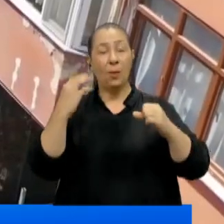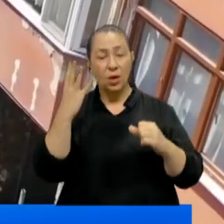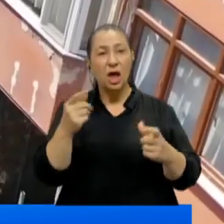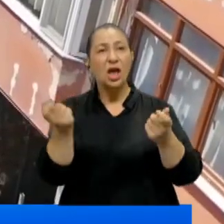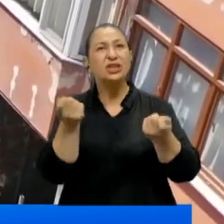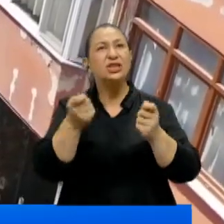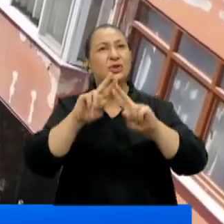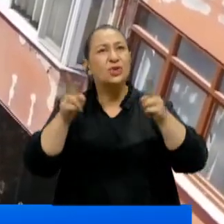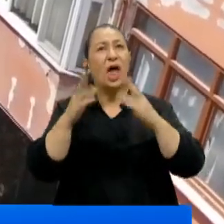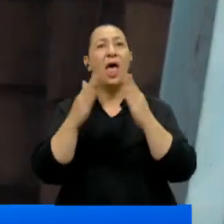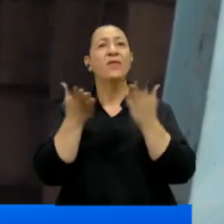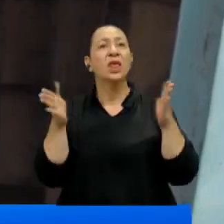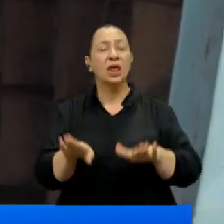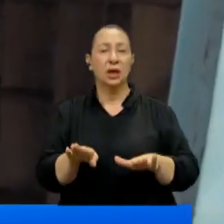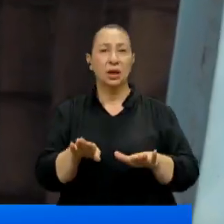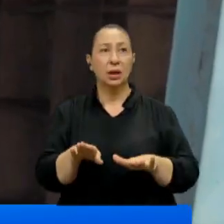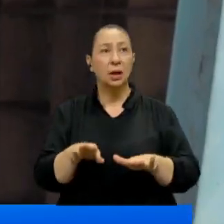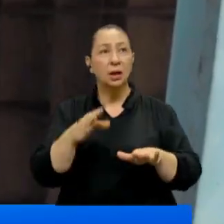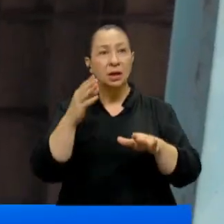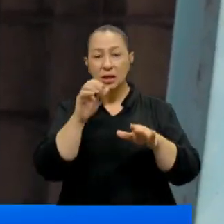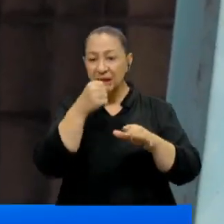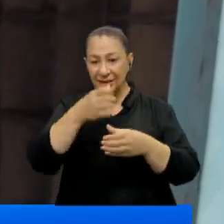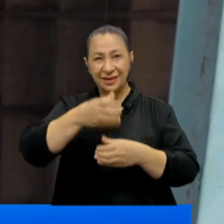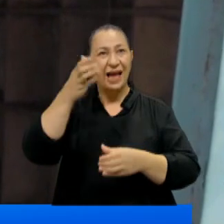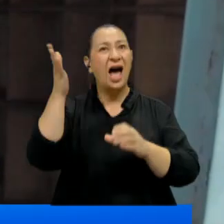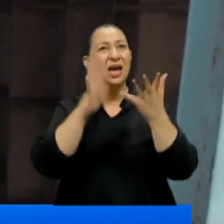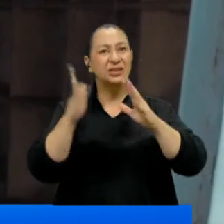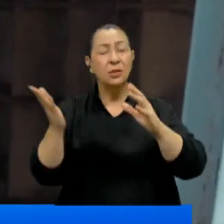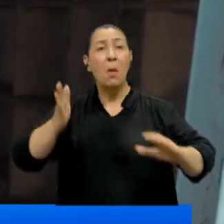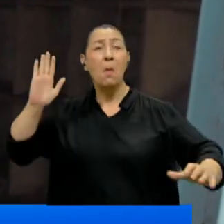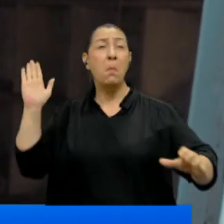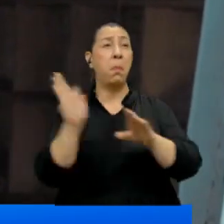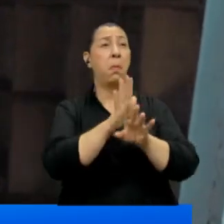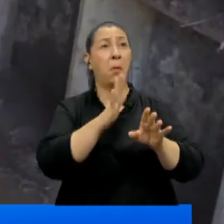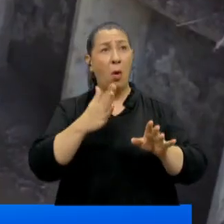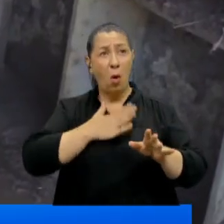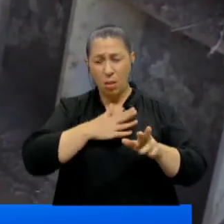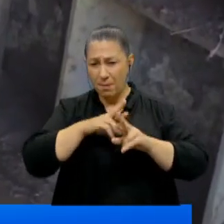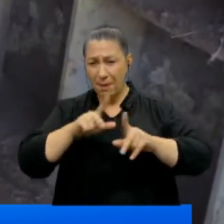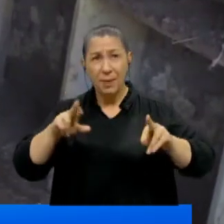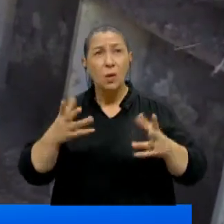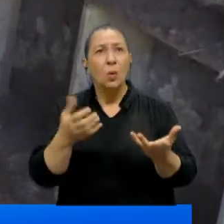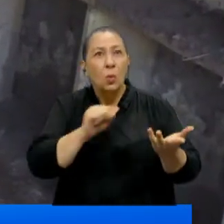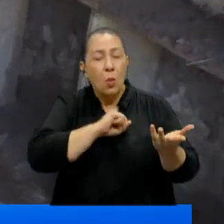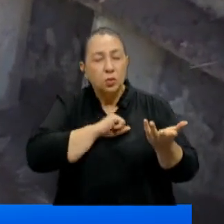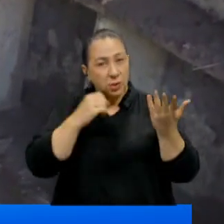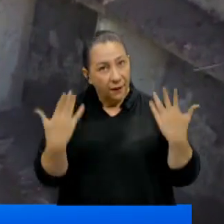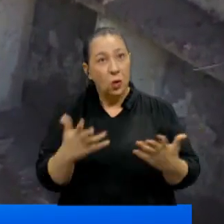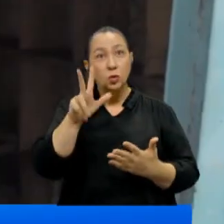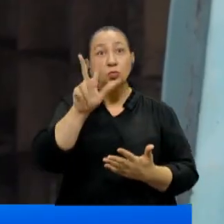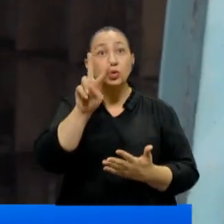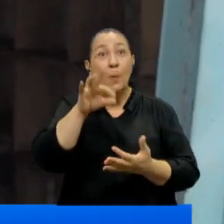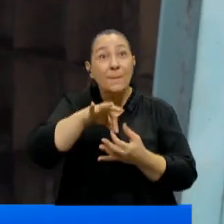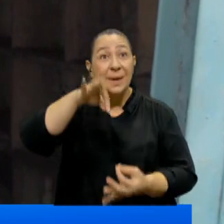iş yerleri ve yuvaları yıkık. Kütük zaten arkadan vurdu, kırdı attı efendim. Önü de parçaladı. Ürkütücü tabii, 3,5